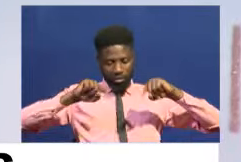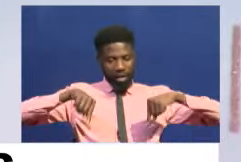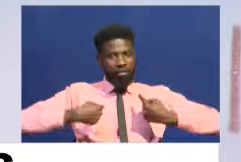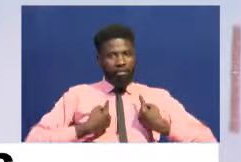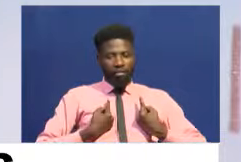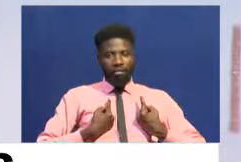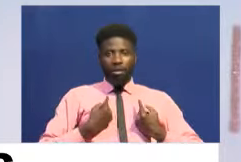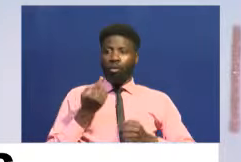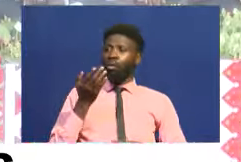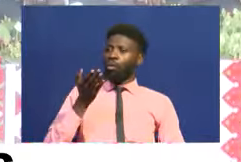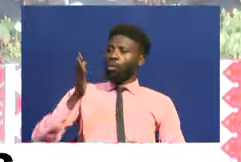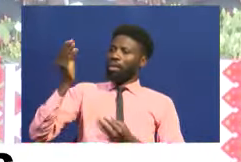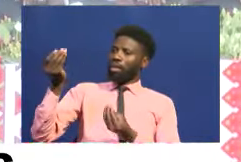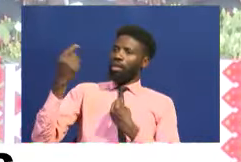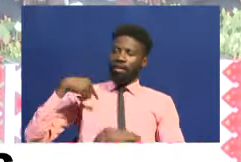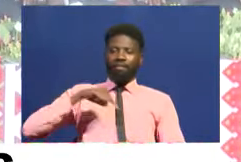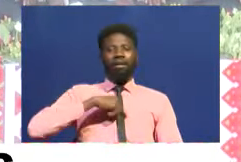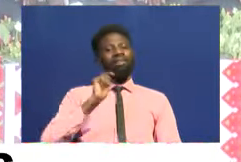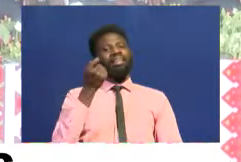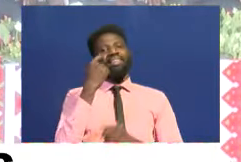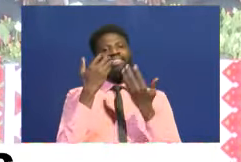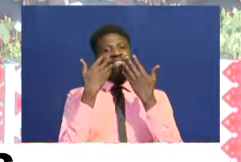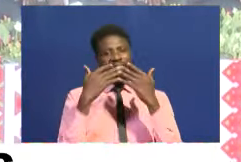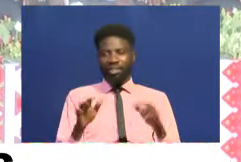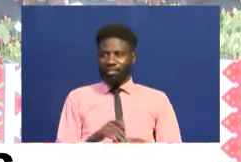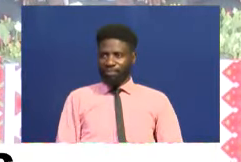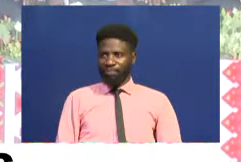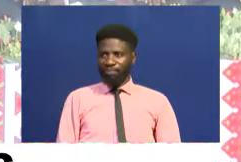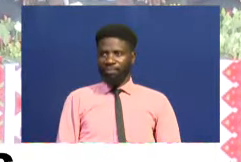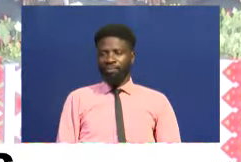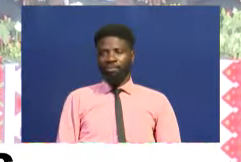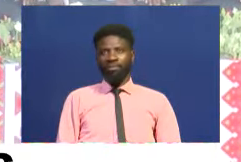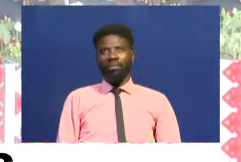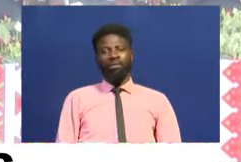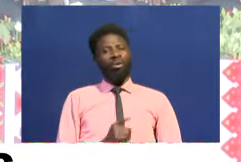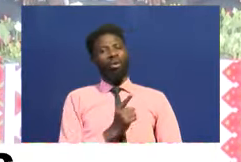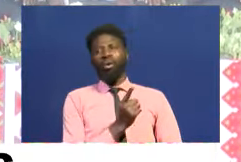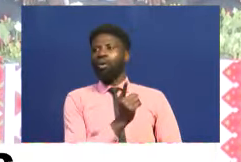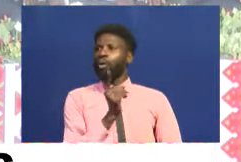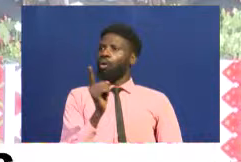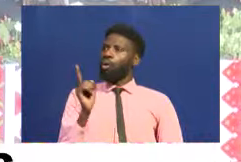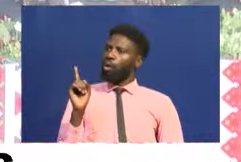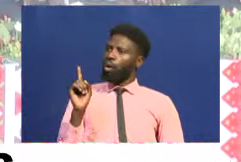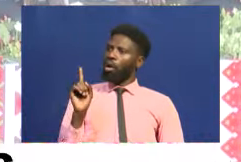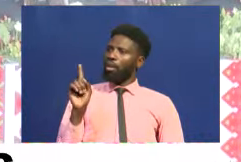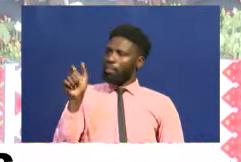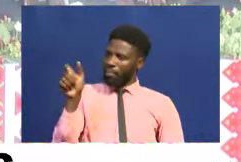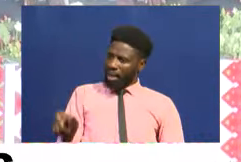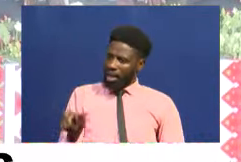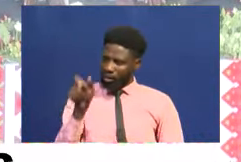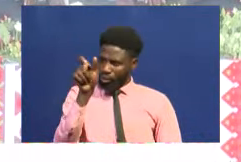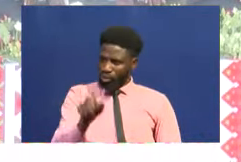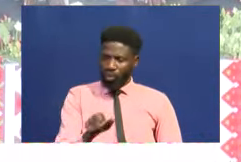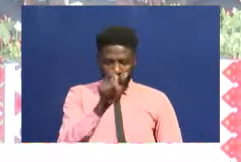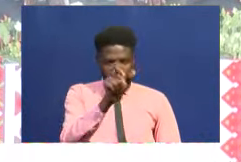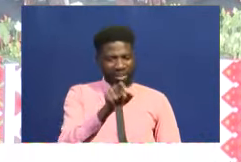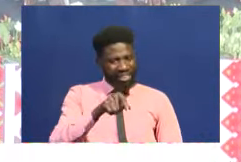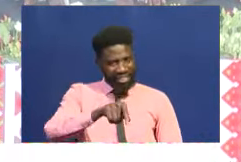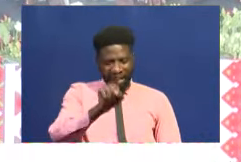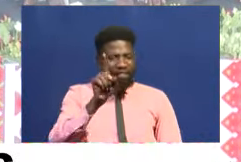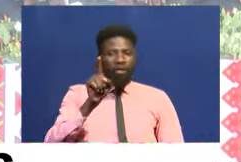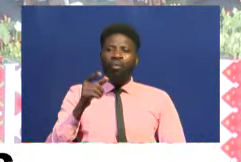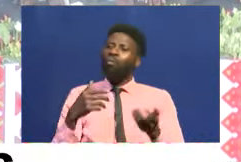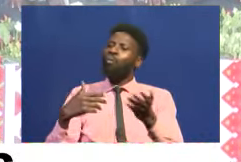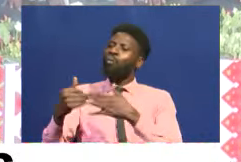Mungu ametupatia, na ni jukumu la kila mmoja wetu mahali